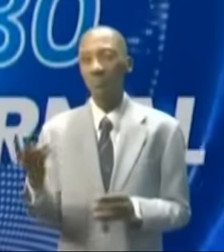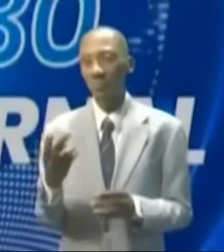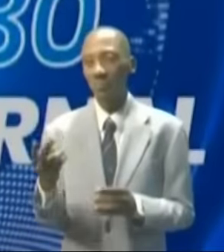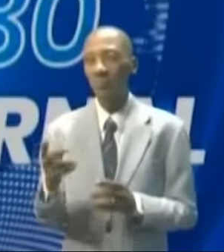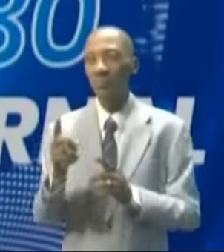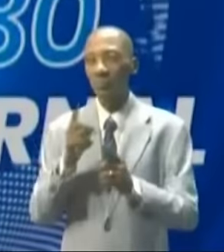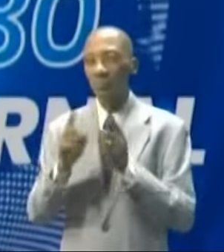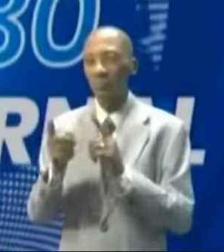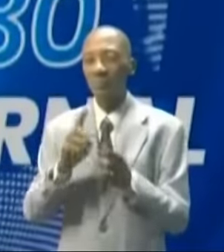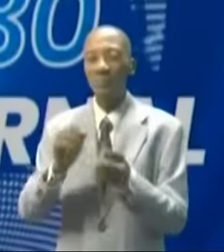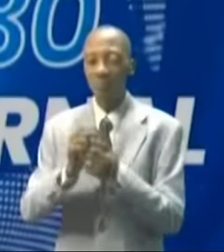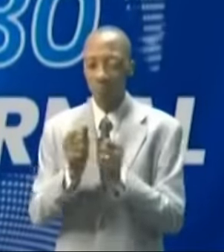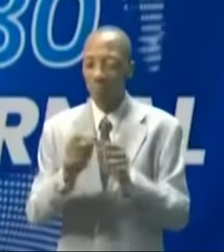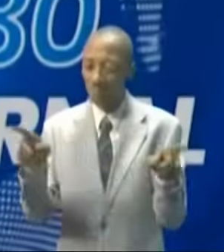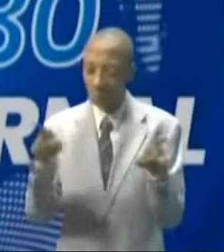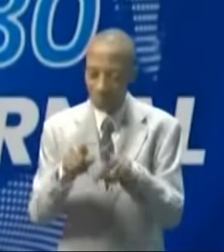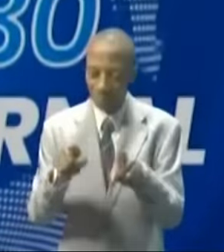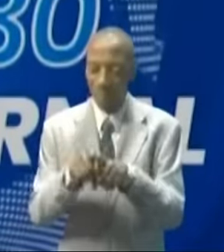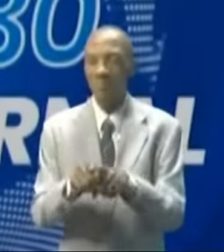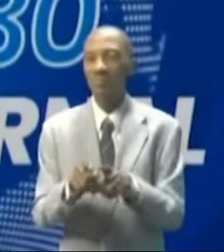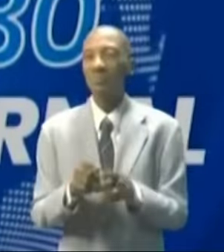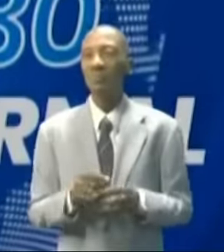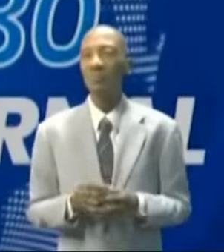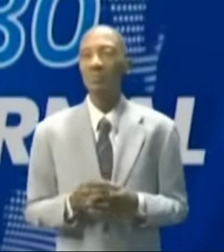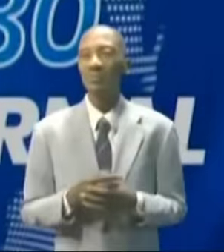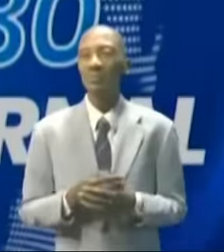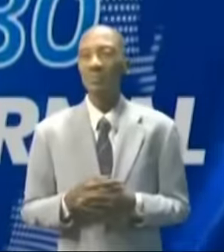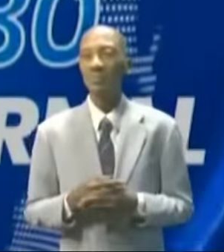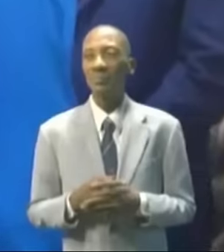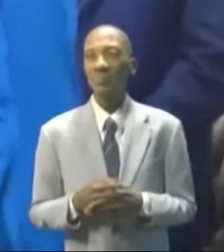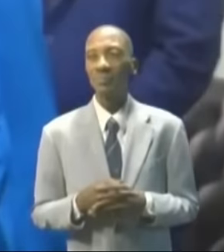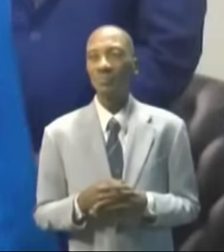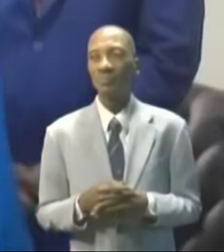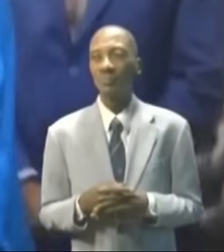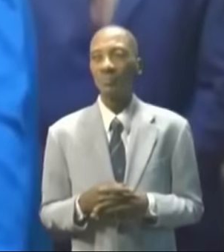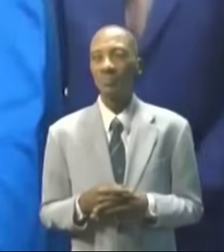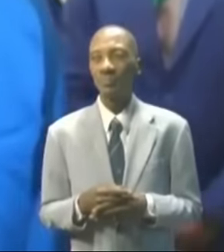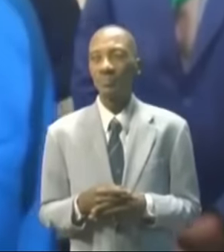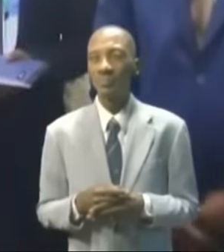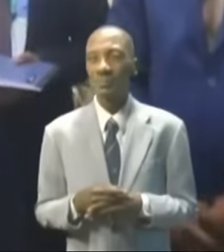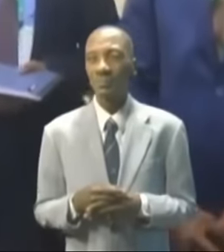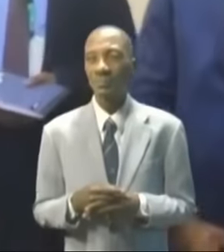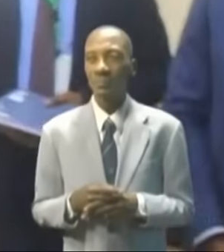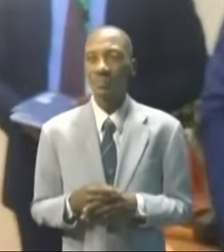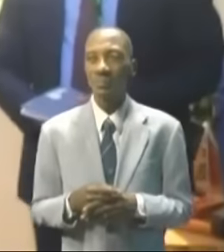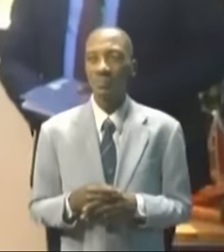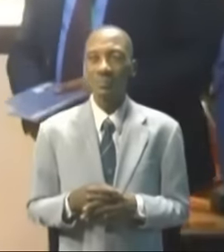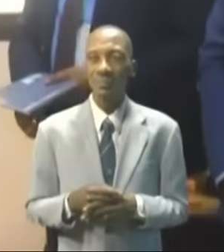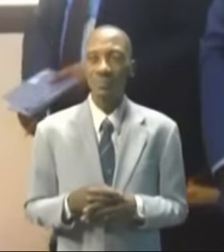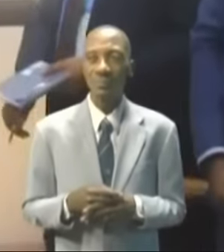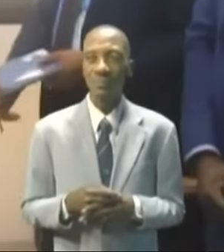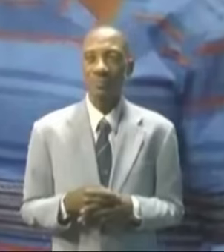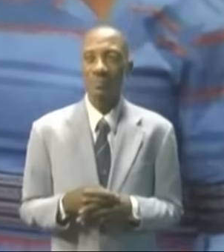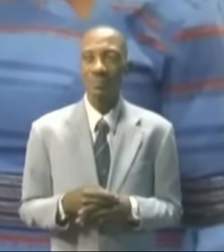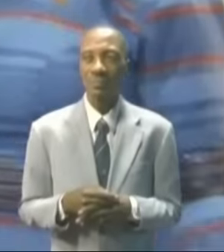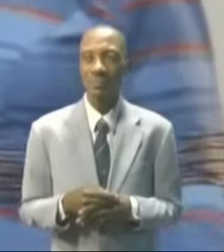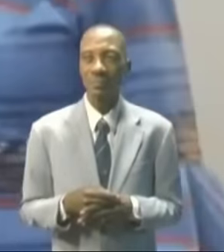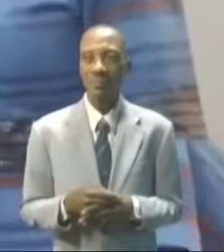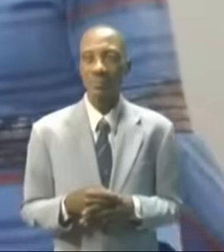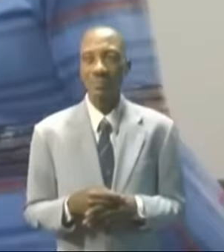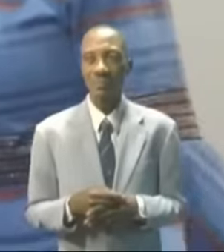Les détails dans ce reportage de Chimène Dondo. La gestion du protocole d'attente dans le cadre